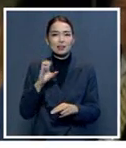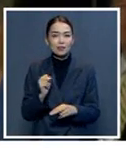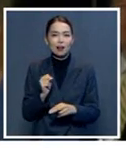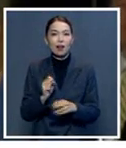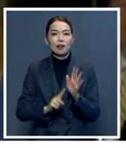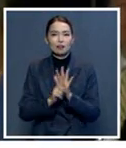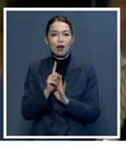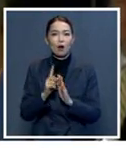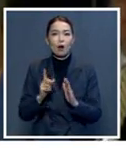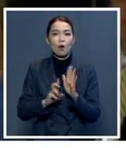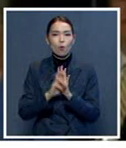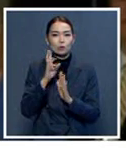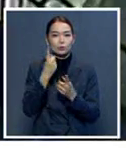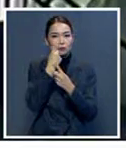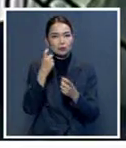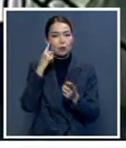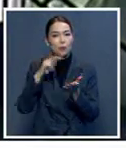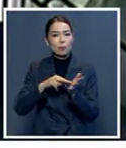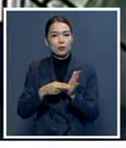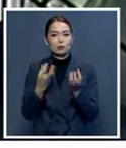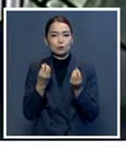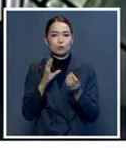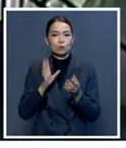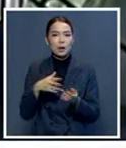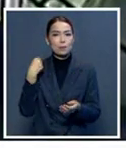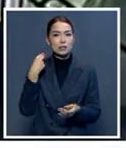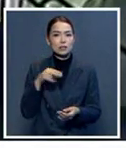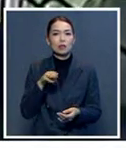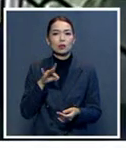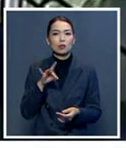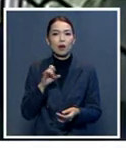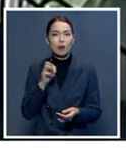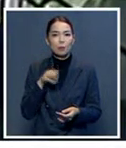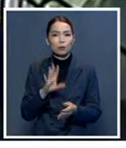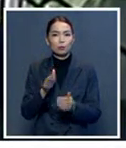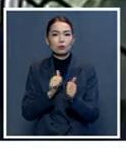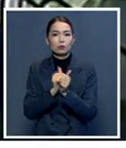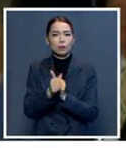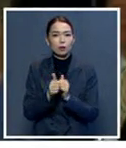жіберуді ойластырып отыр. Кейінгі кездері президент Дональд Трамп айды бағындыруға ерекше көңіл бөле